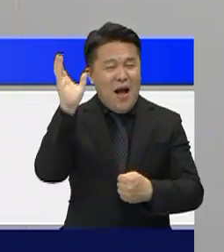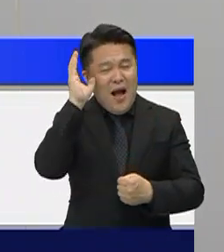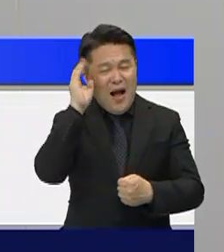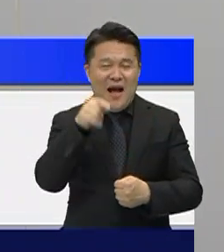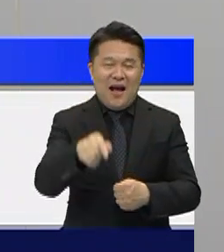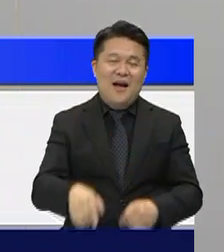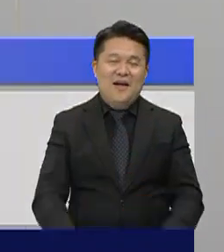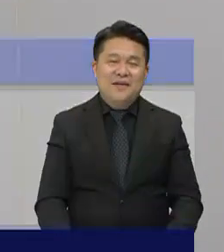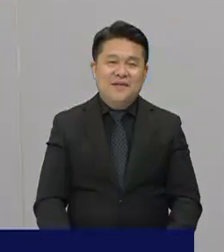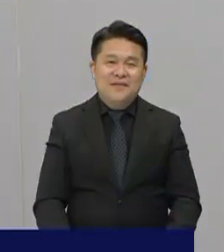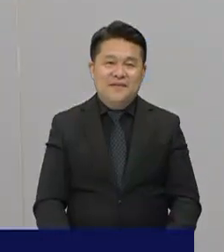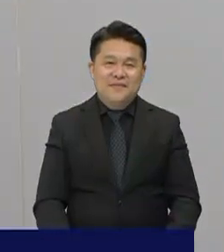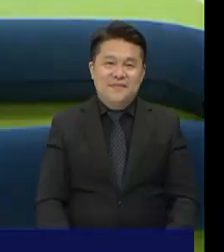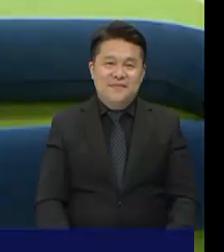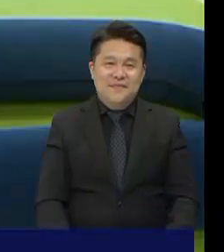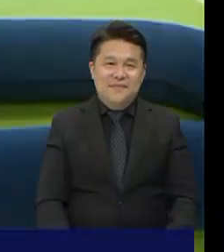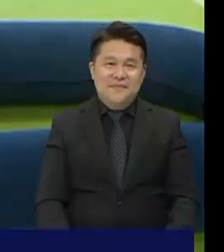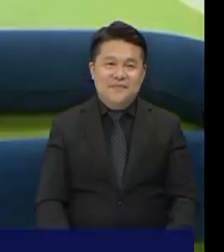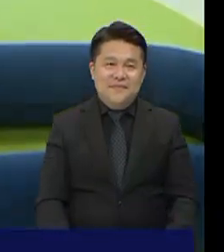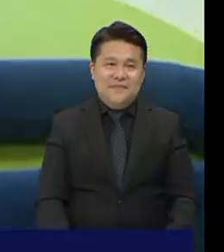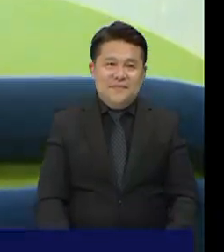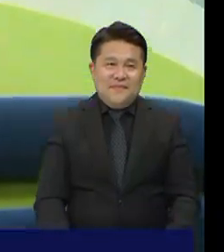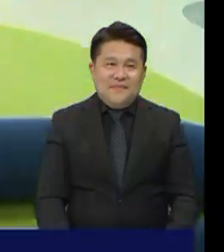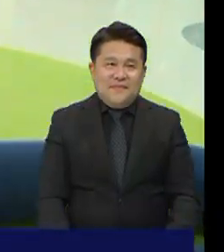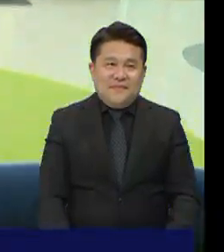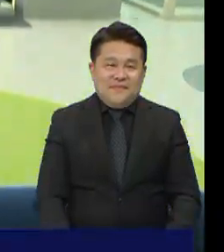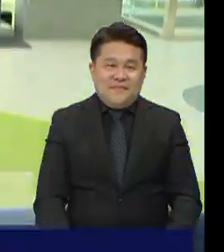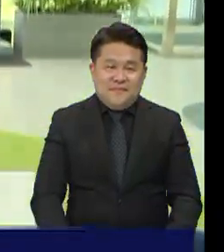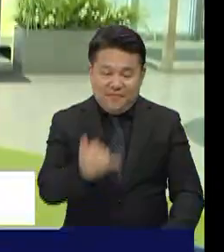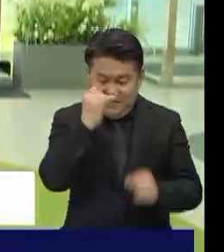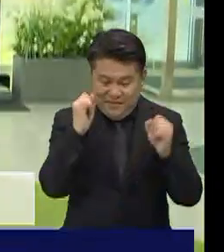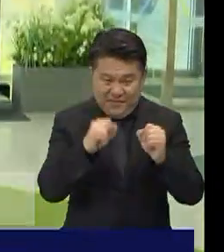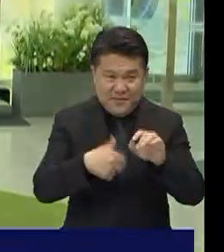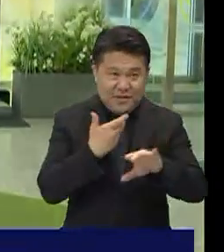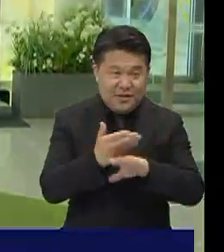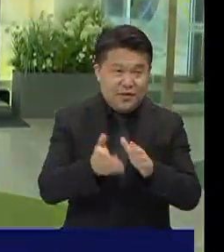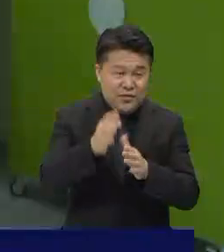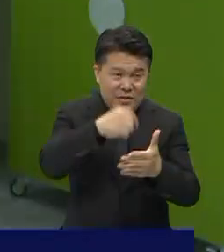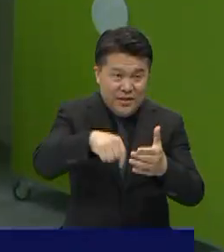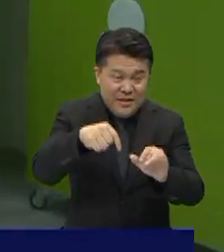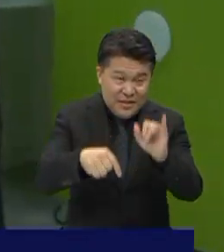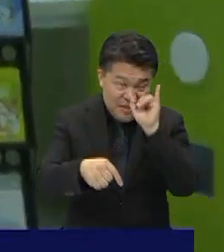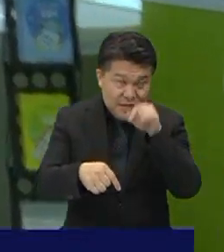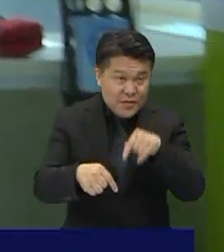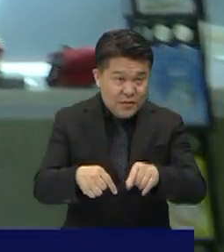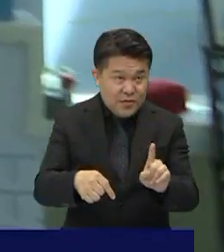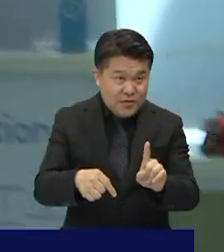국민들이 찾아주실 것을 기대합니다. 충북 혁신도시에 위치한 수소 안전